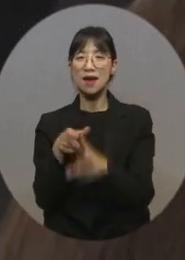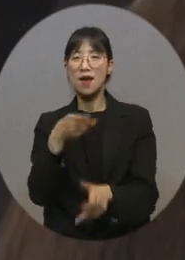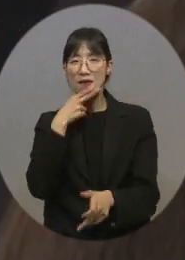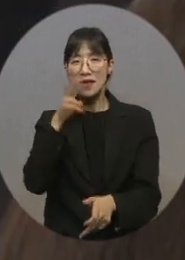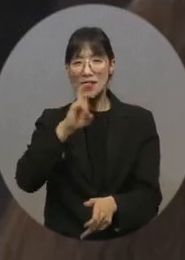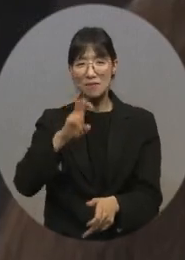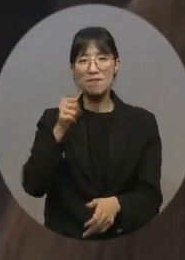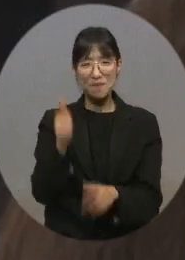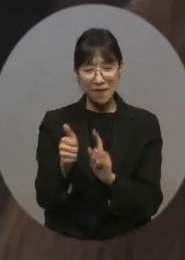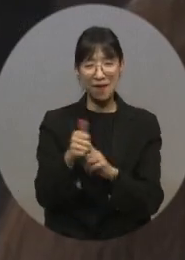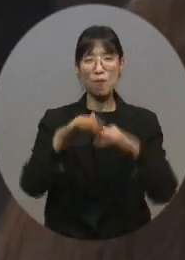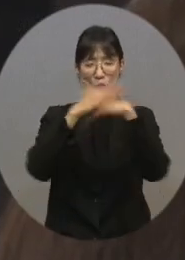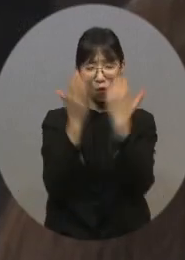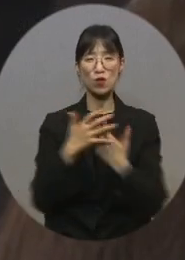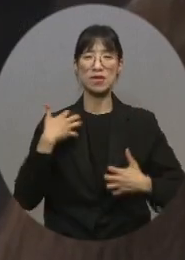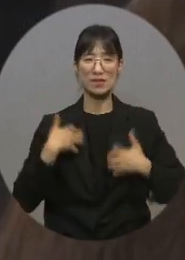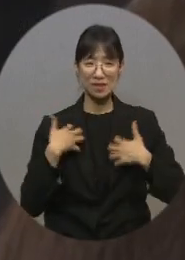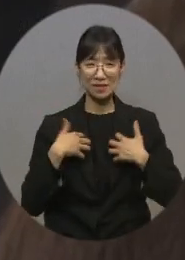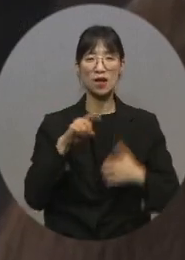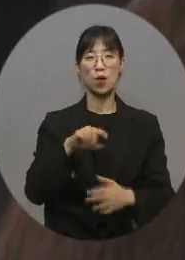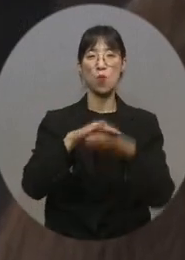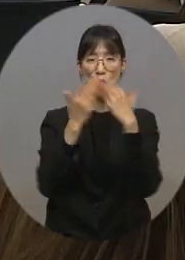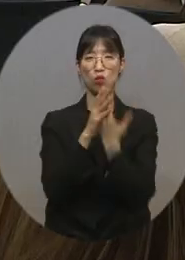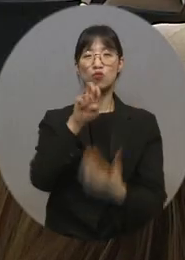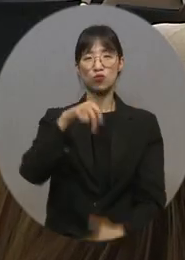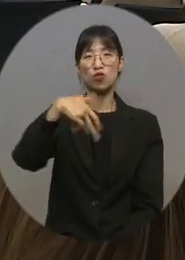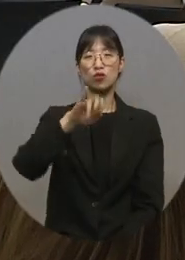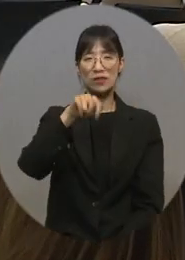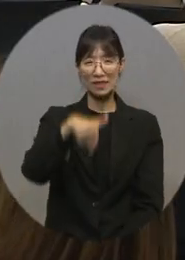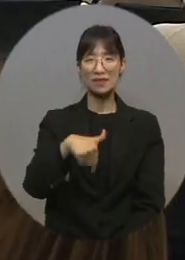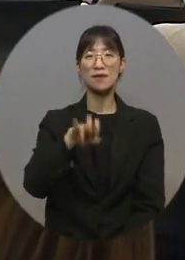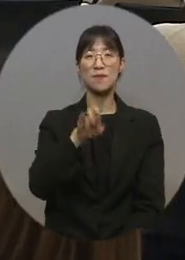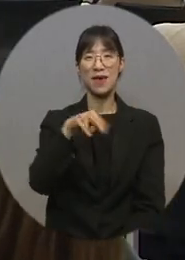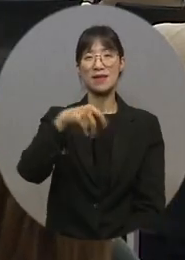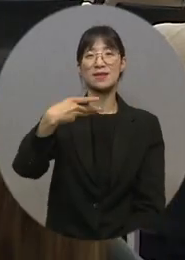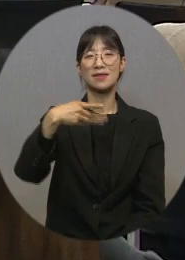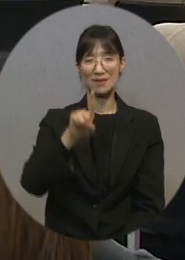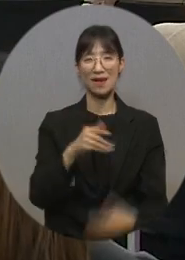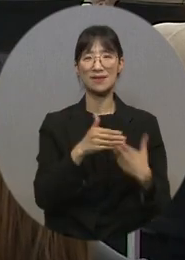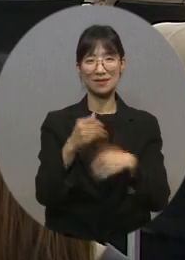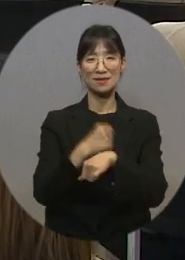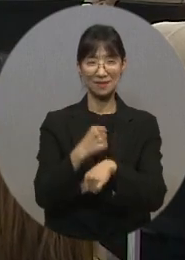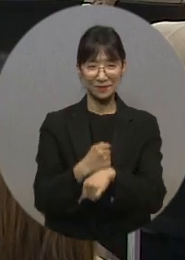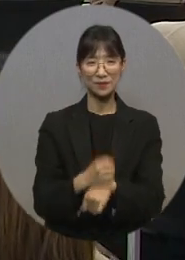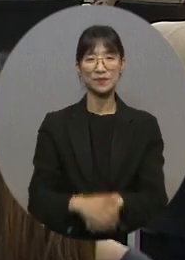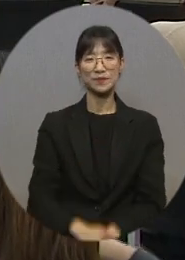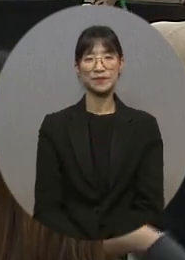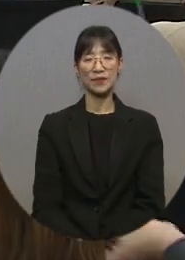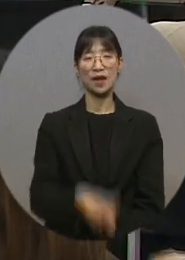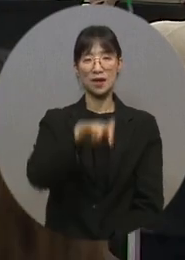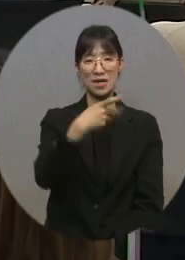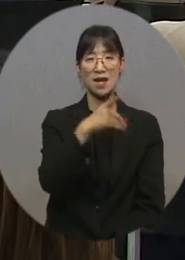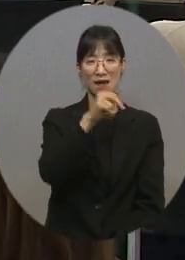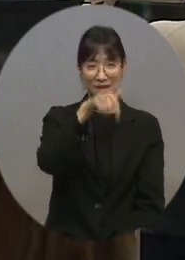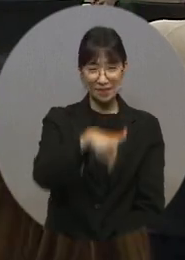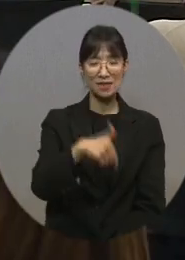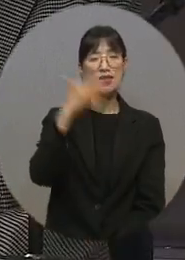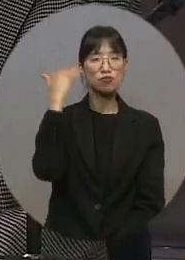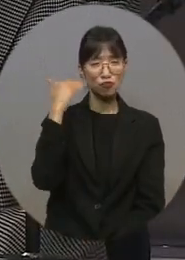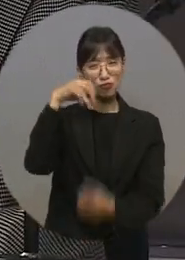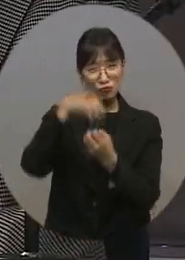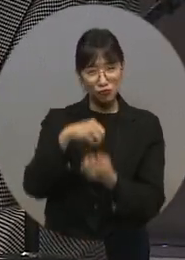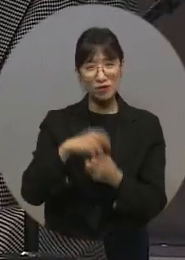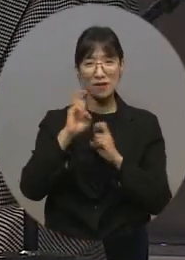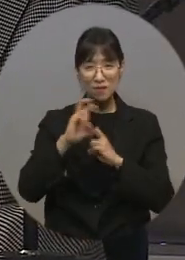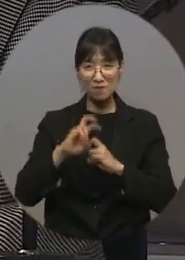음악 축제장인 모두뮤직 페스타가 진행됐습니다 모두뮤직 페스타는 클래식 국악 대중음악